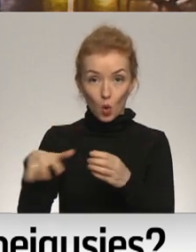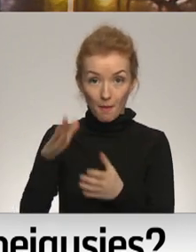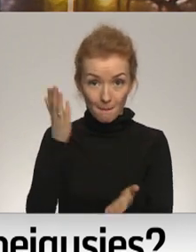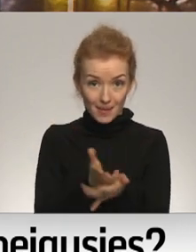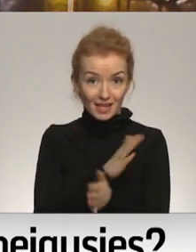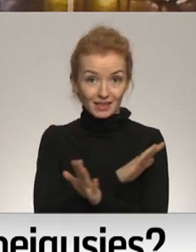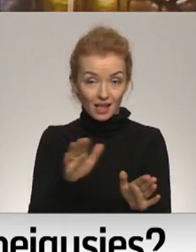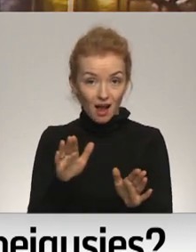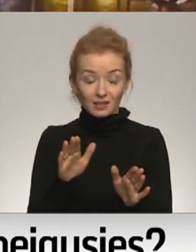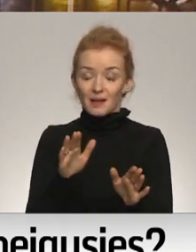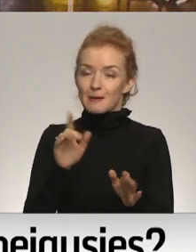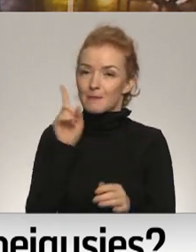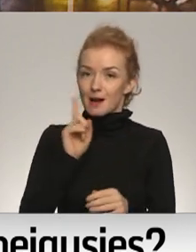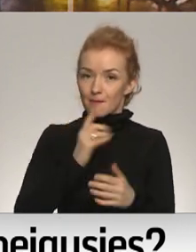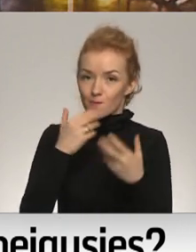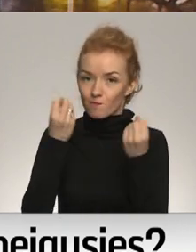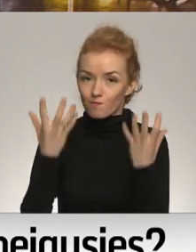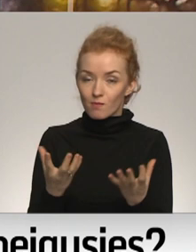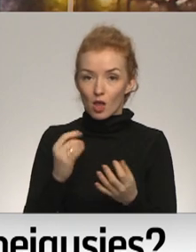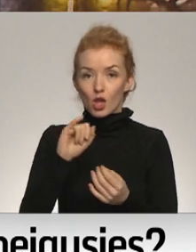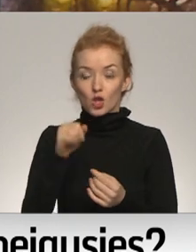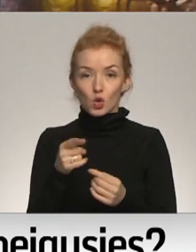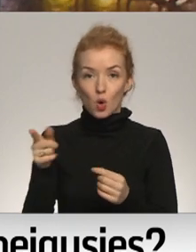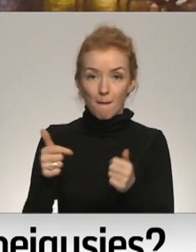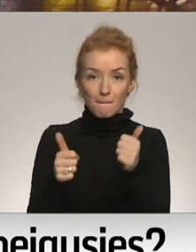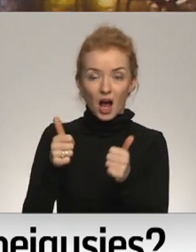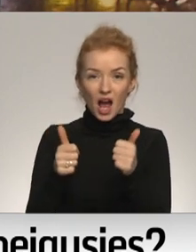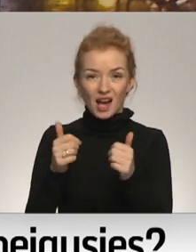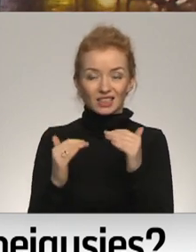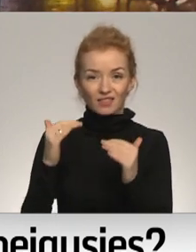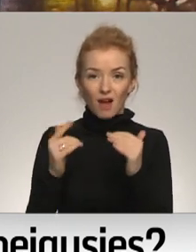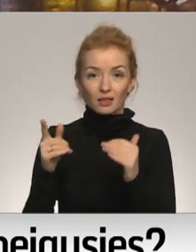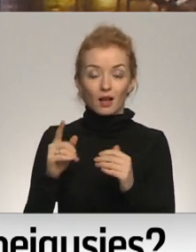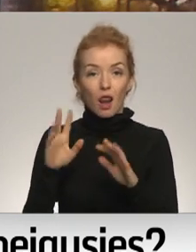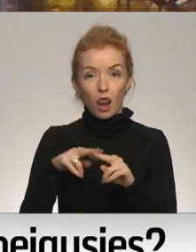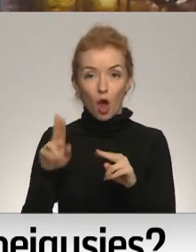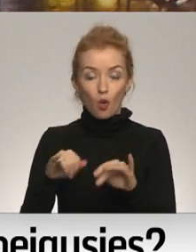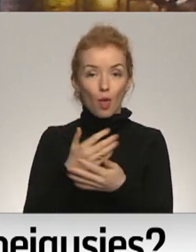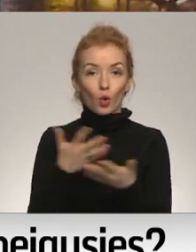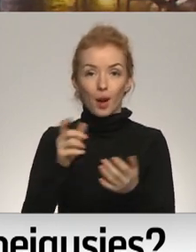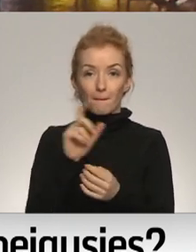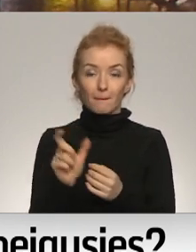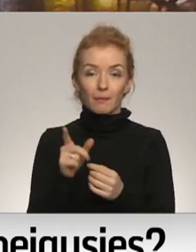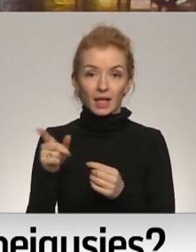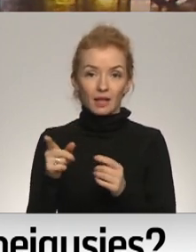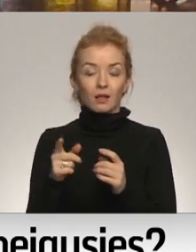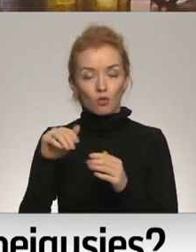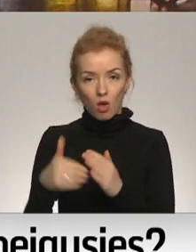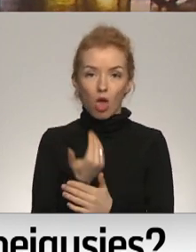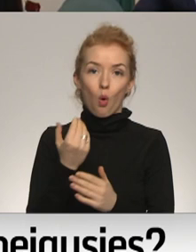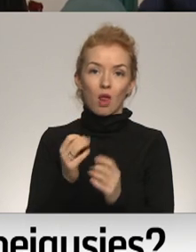būs beigusies, gan vēl nav skaidrs, jo trauslais pārsvars ļauj opozīcijai jebkurā brīdī politiskās dzirdnes iegriezt no